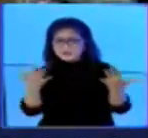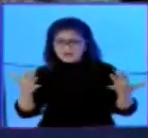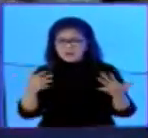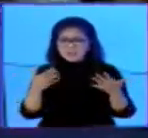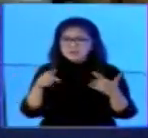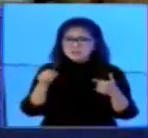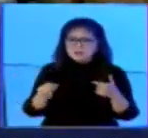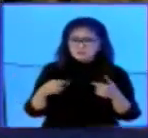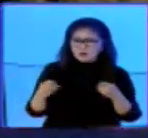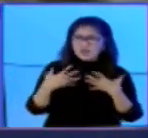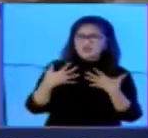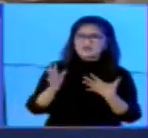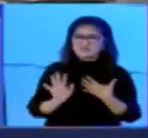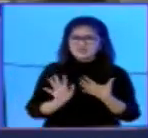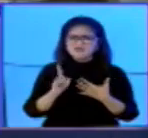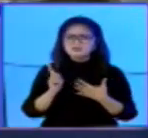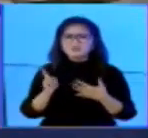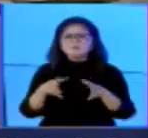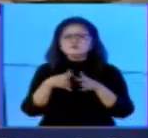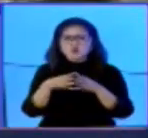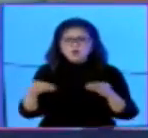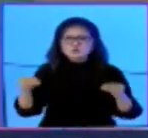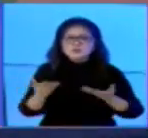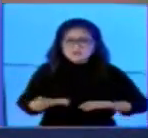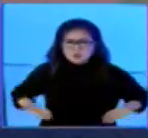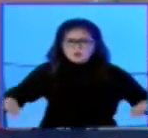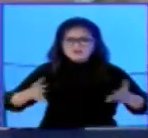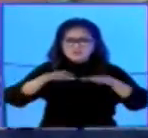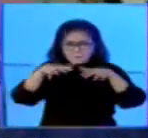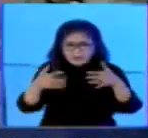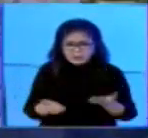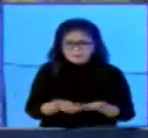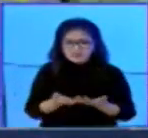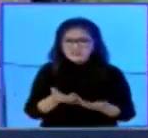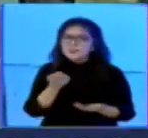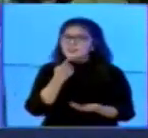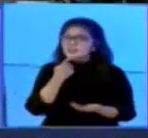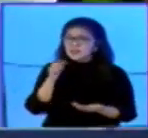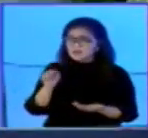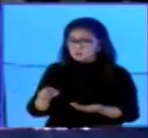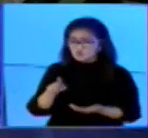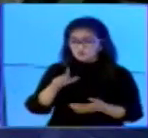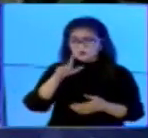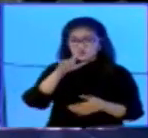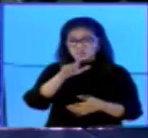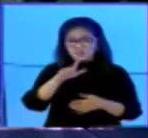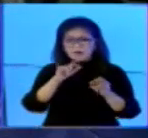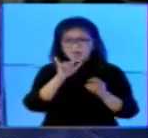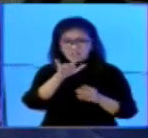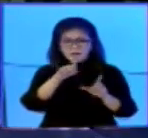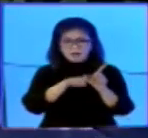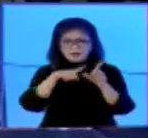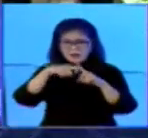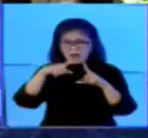selama pandemi. Terkait masalah tersebut, Yayasan Lembaga Konsumen Indonesia YLKI meminta PT PLN melakukan sosialisasi